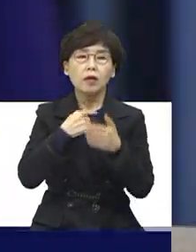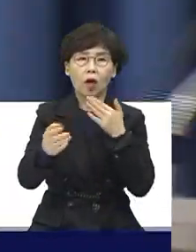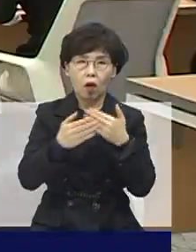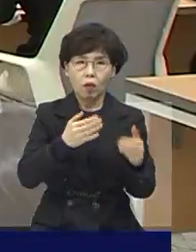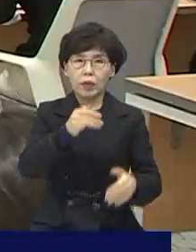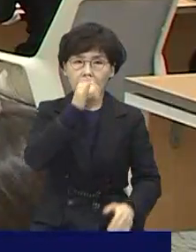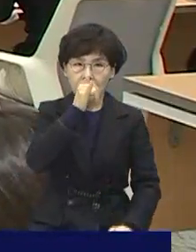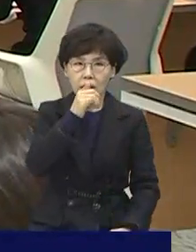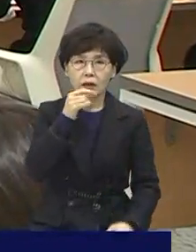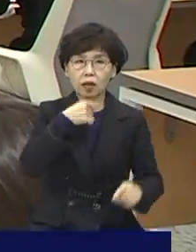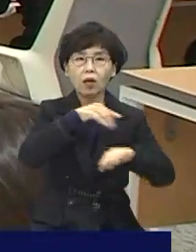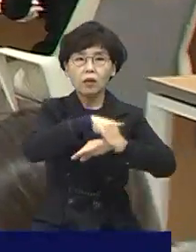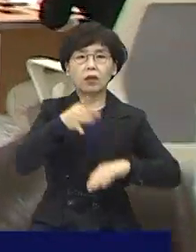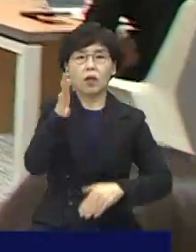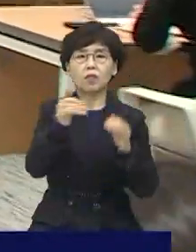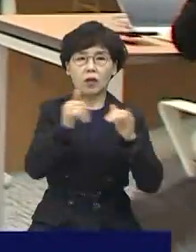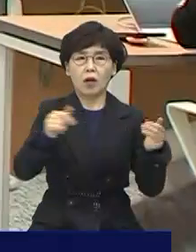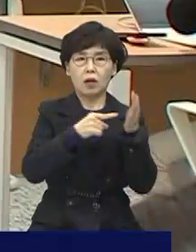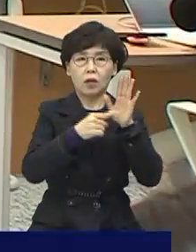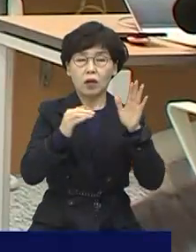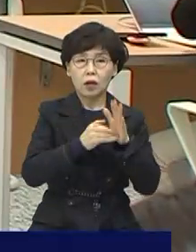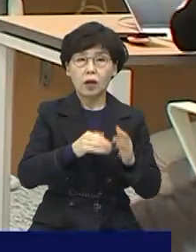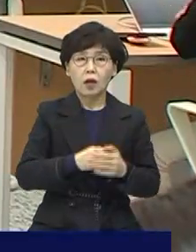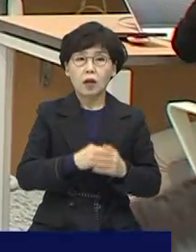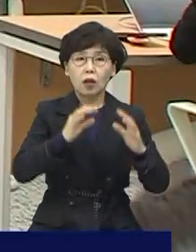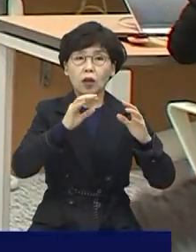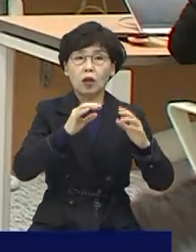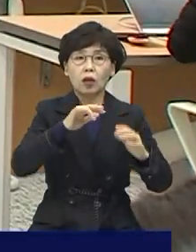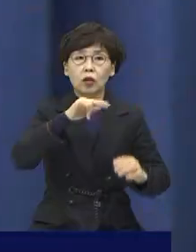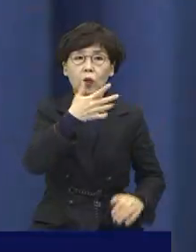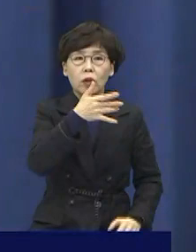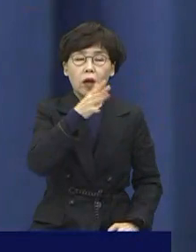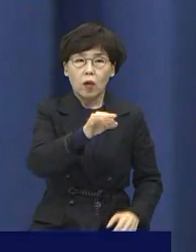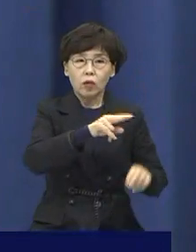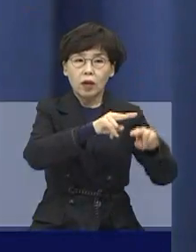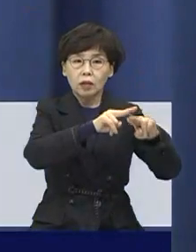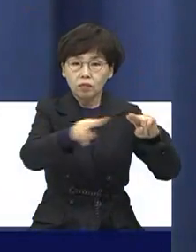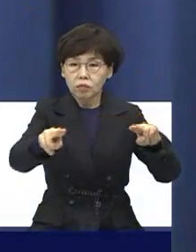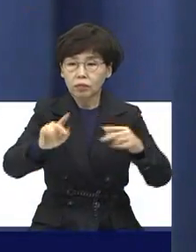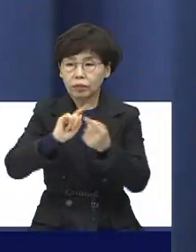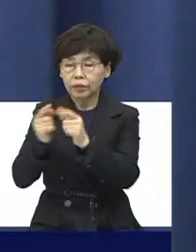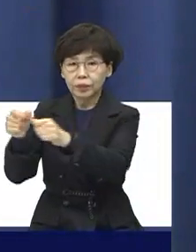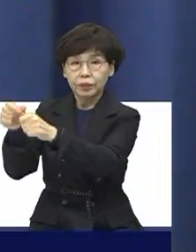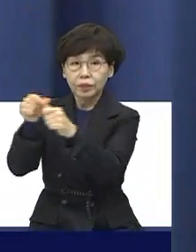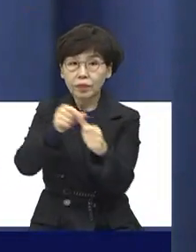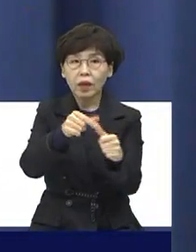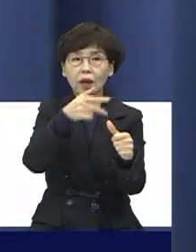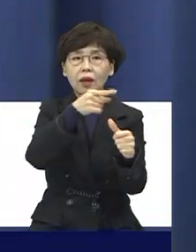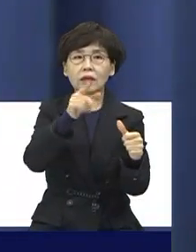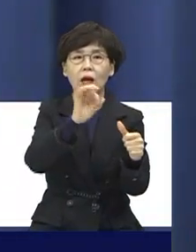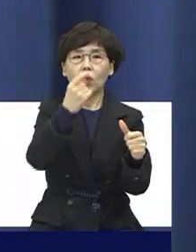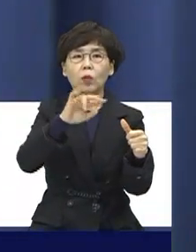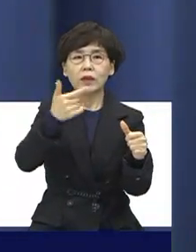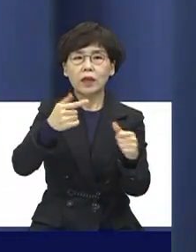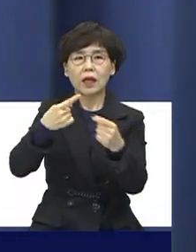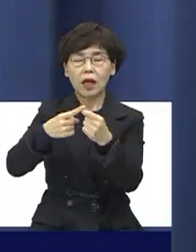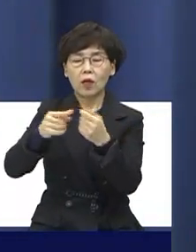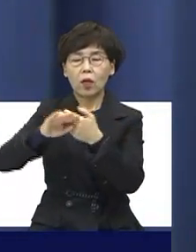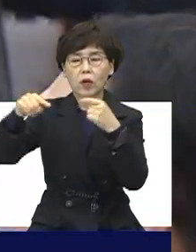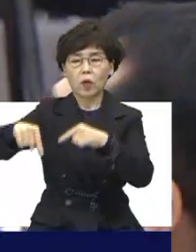소개했습니다. 국정원장에 지명된 조태용 국가안보실장의 후임으로는 장호진 외교부 1차관이